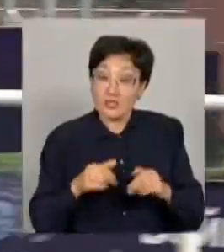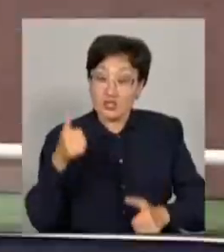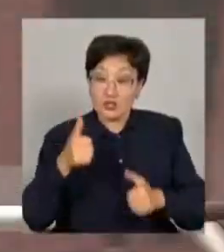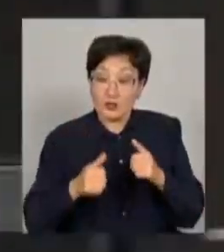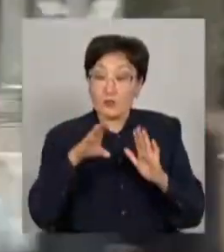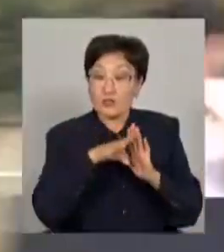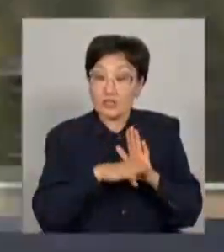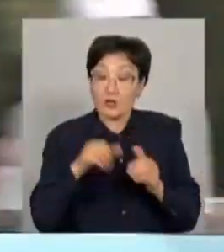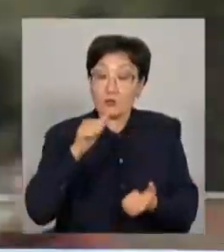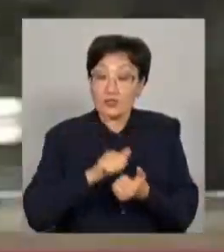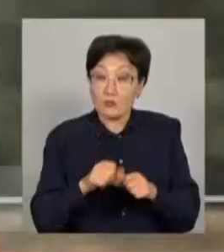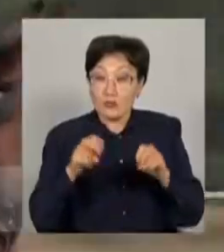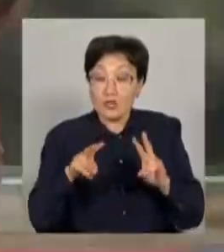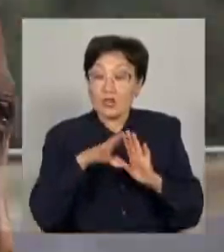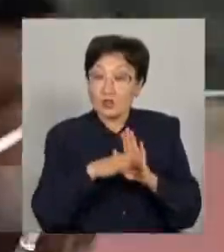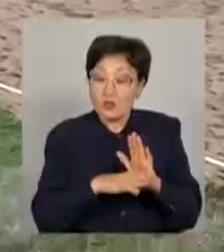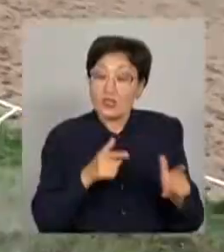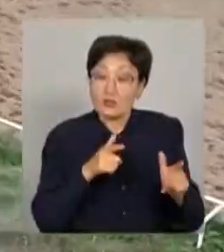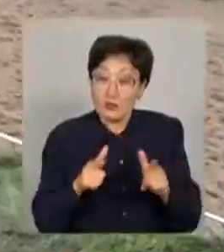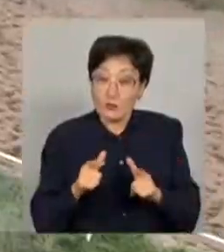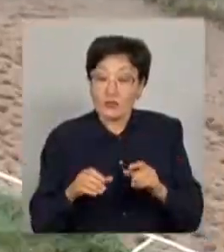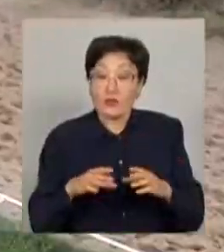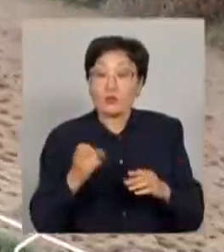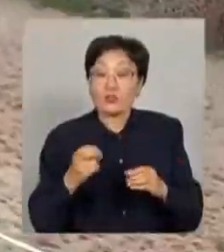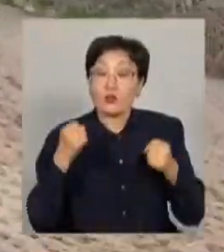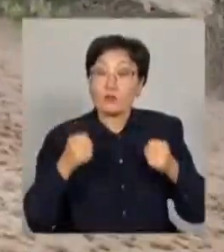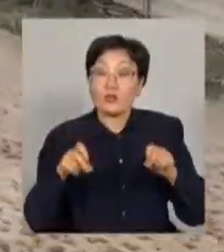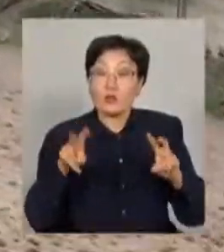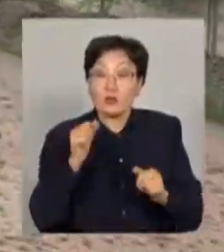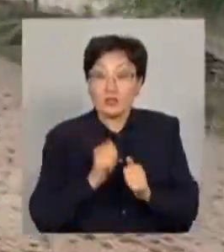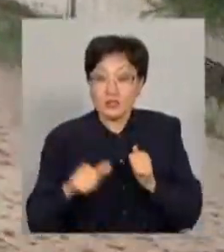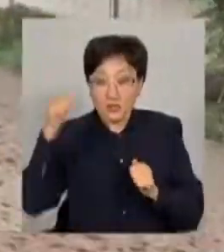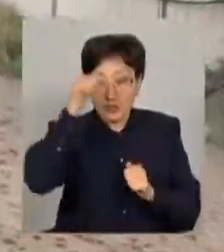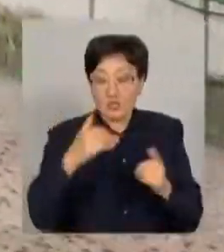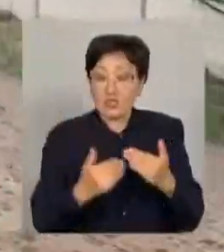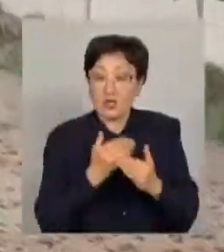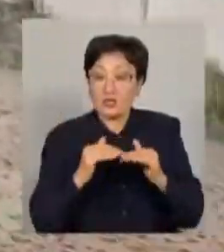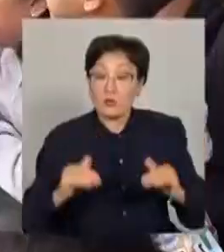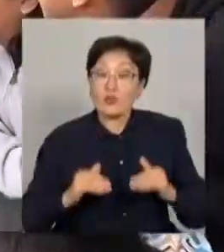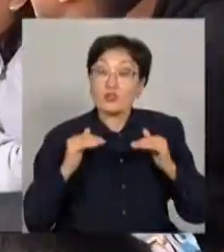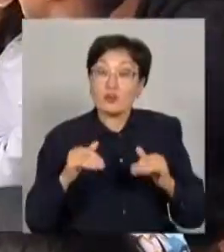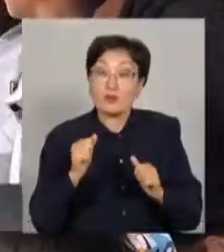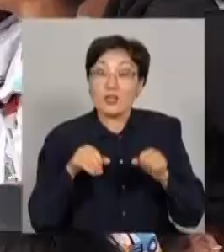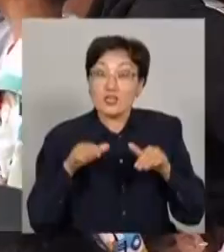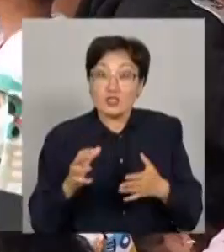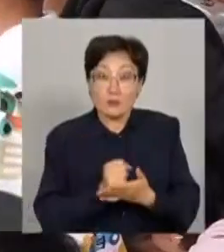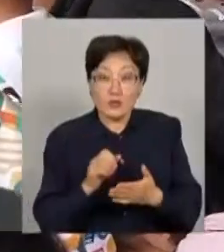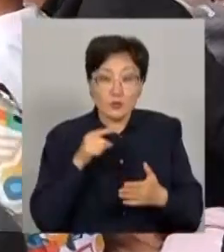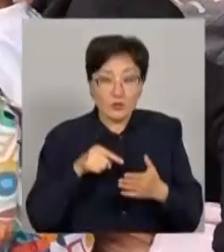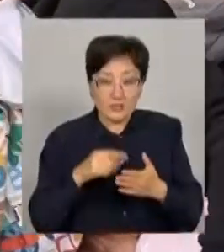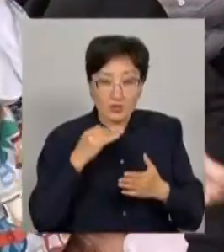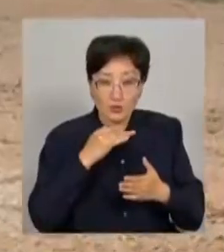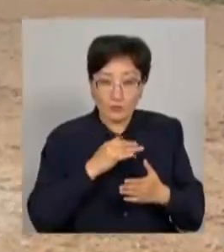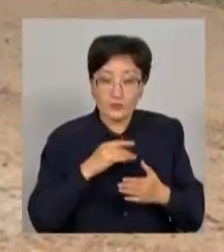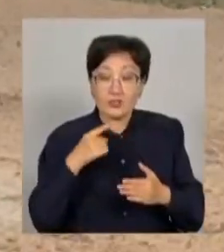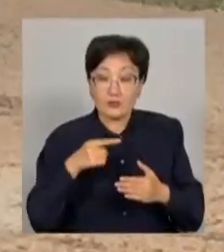жарыстар кестесі жарияланған, арнайы күнтізбе дайындалған. Ұлттық спорт түрі жылдан жылға жаңа деңгейге көтерілгенімен, әлі шешімін таппаған мәселелер